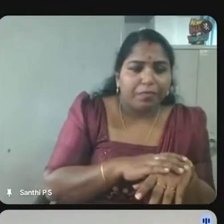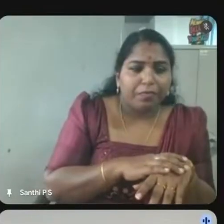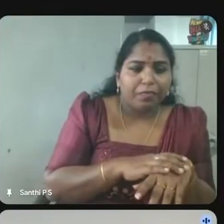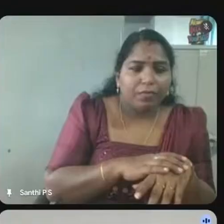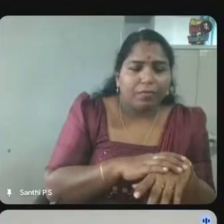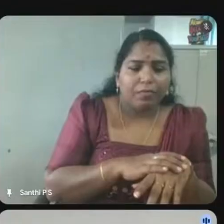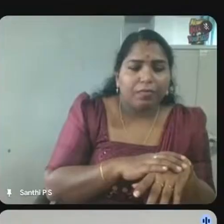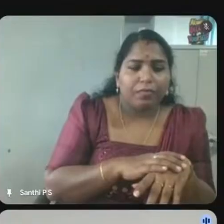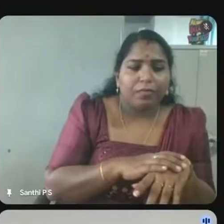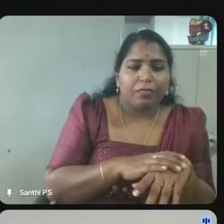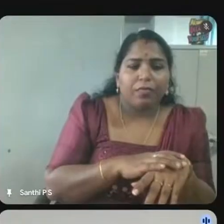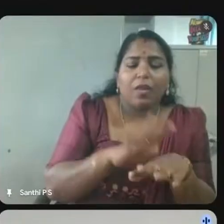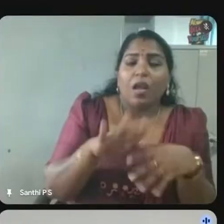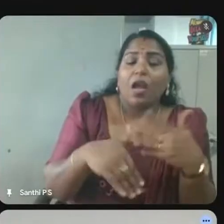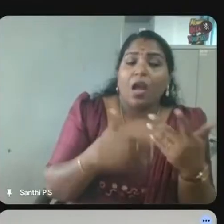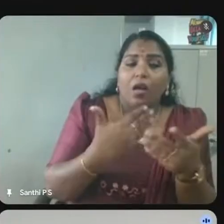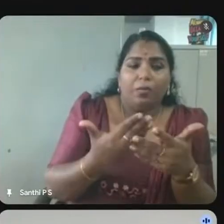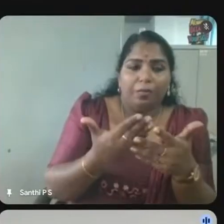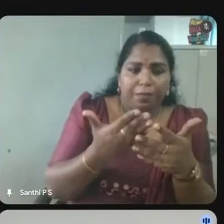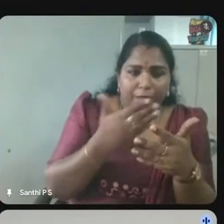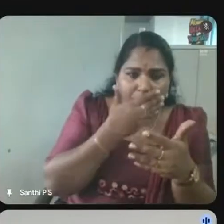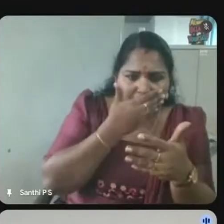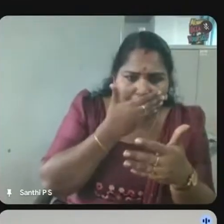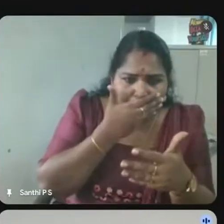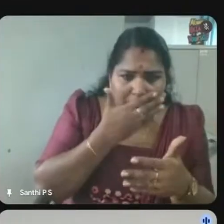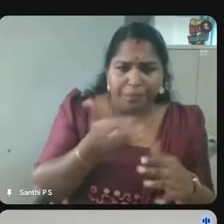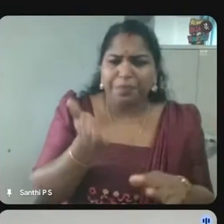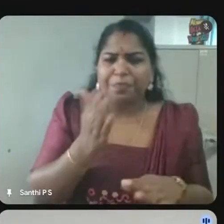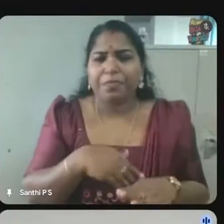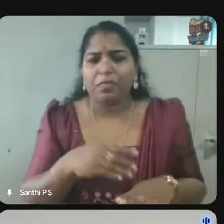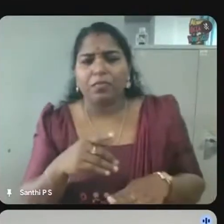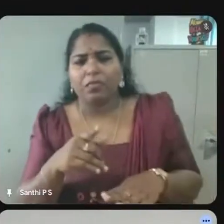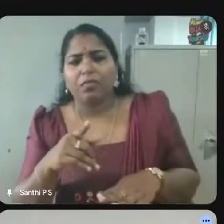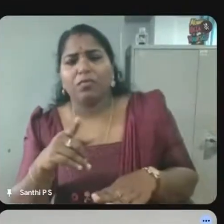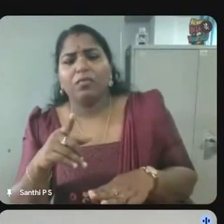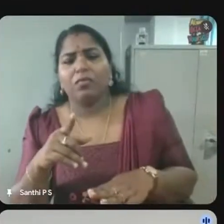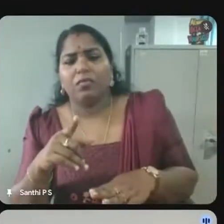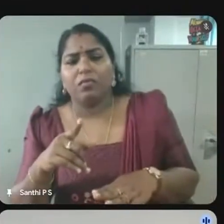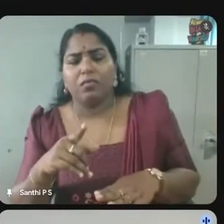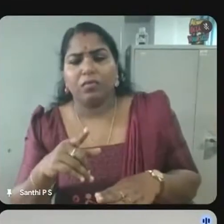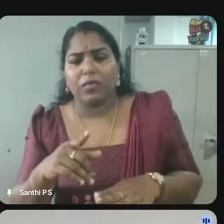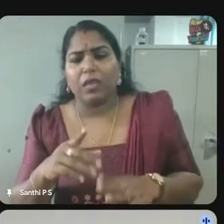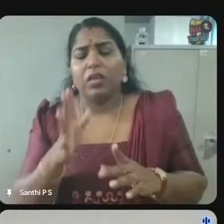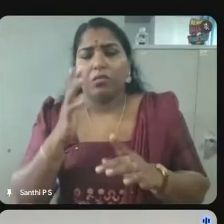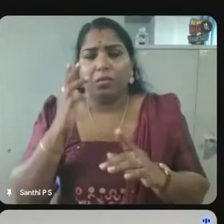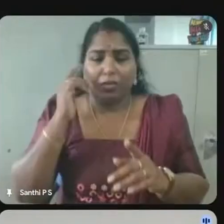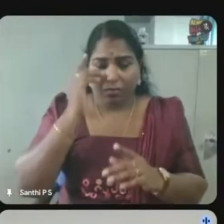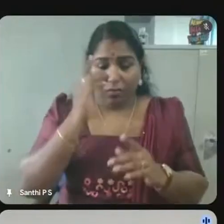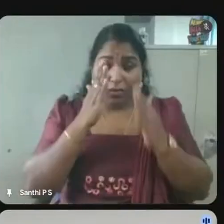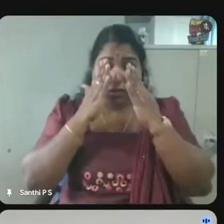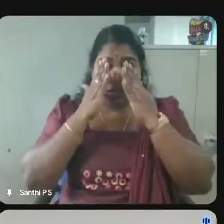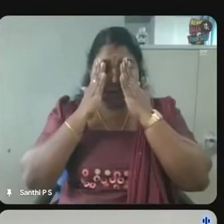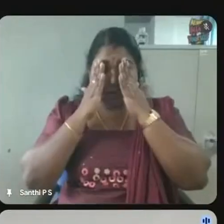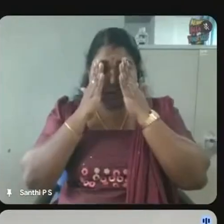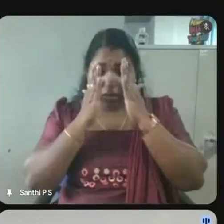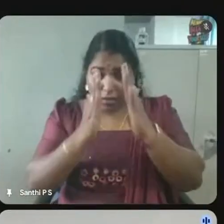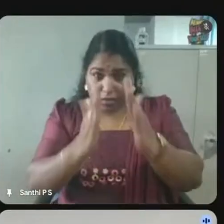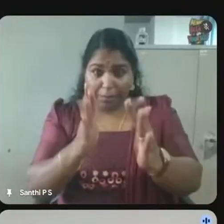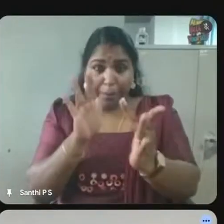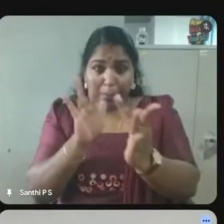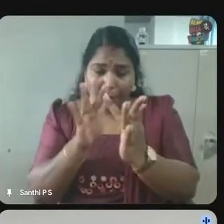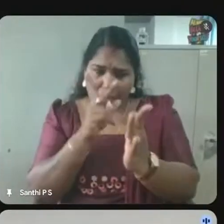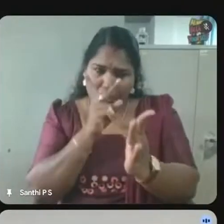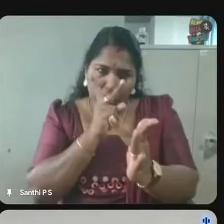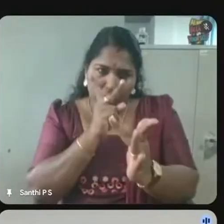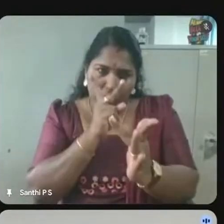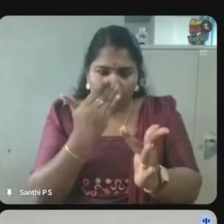സിമുലേഷൻ എങ്ങനെയാണ് ഒരു ഗ്ലോക്കോമയുള്ള ഒരാൾ കാണുന്നത്. നേരത്തെ പറഞ്ഞ പോലെ ചുറ്റുമുള്ള എല്ലാം ബ്ലേർഡ് ആയിരിക്കും, സെന്റർ മാത്രം ക്ലിയർ ആവും. ഇങ്ങനെയുള്ള